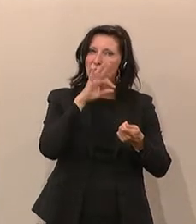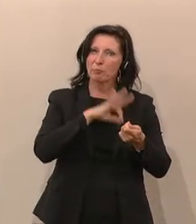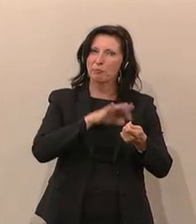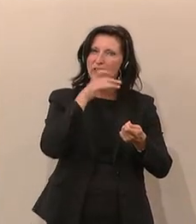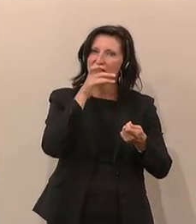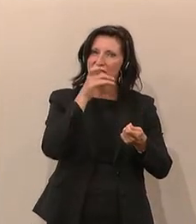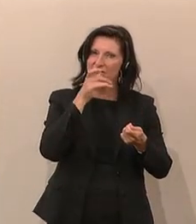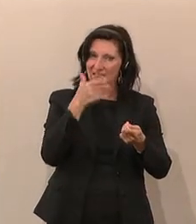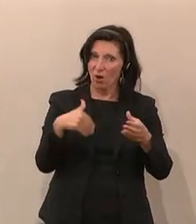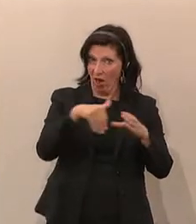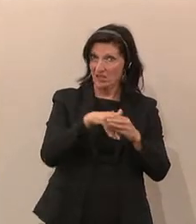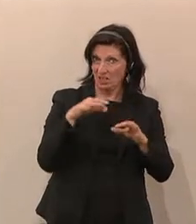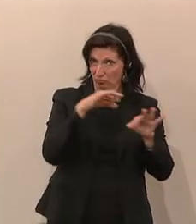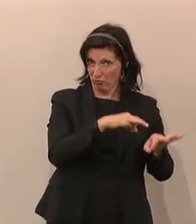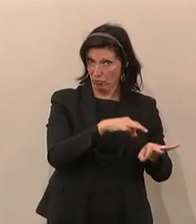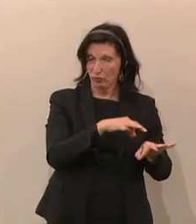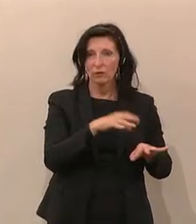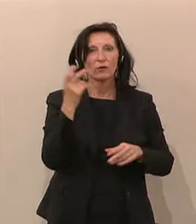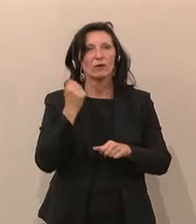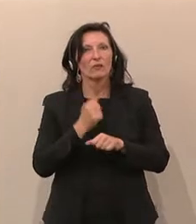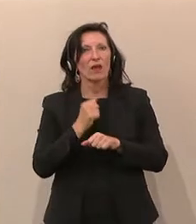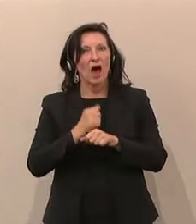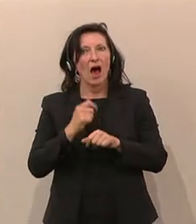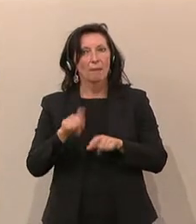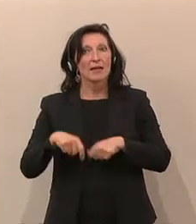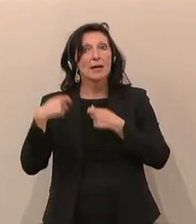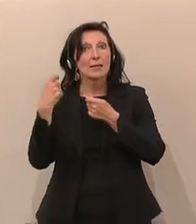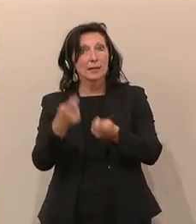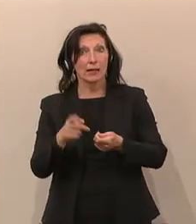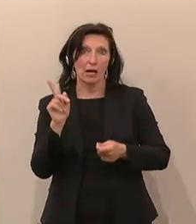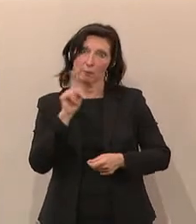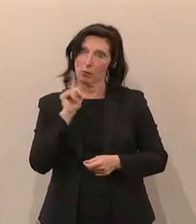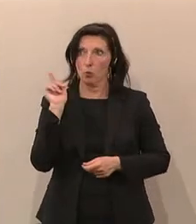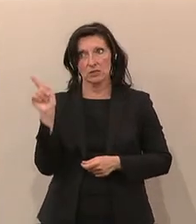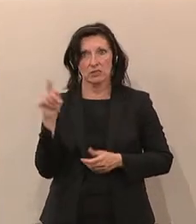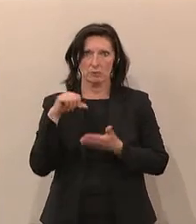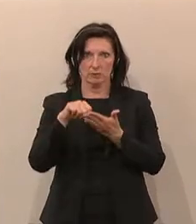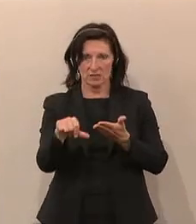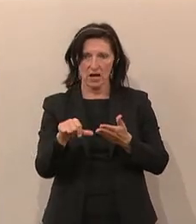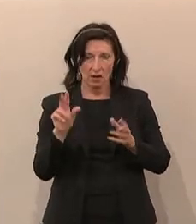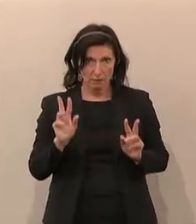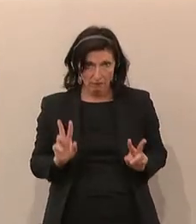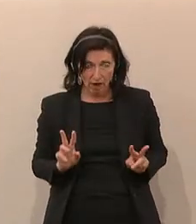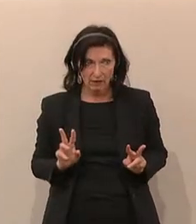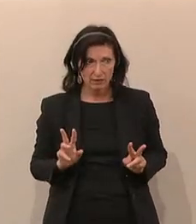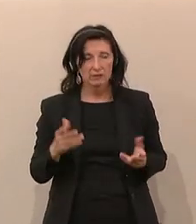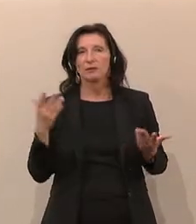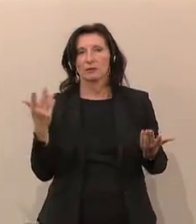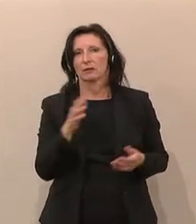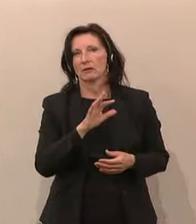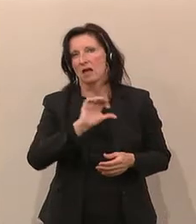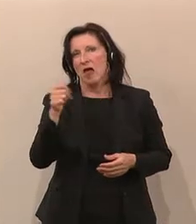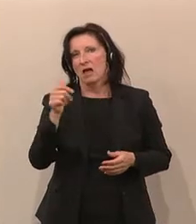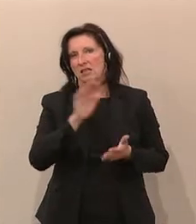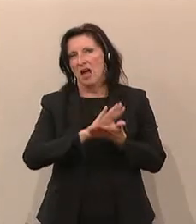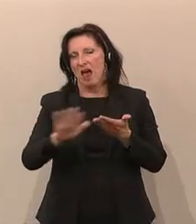die Beiträge ausschließlich von den Arbeitgeberinnen zu entrichten sind. In Wirklichkeit handelt es sich hier um die günstigste